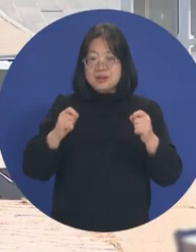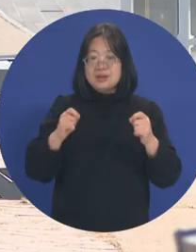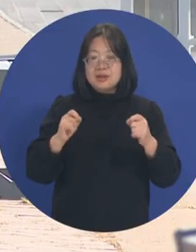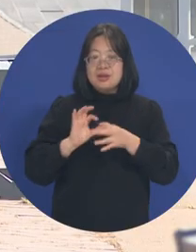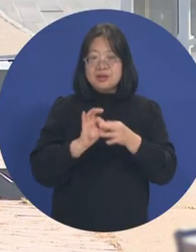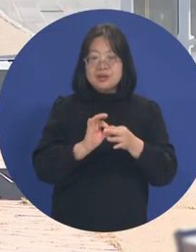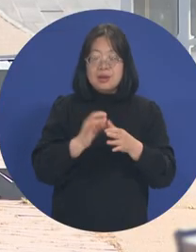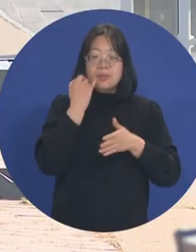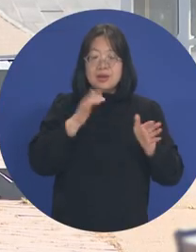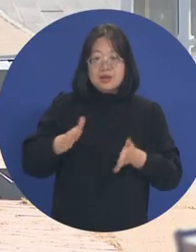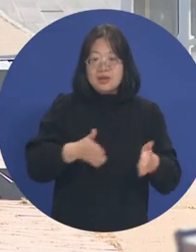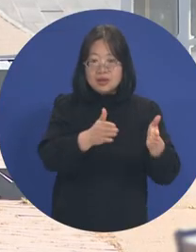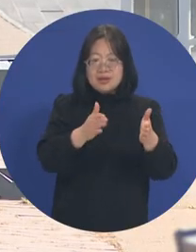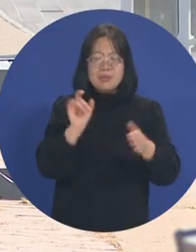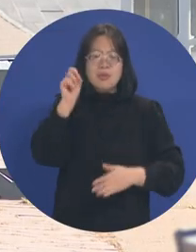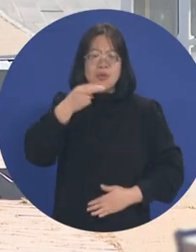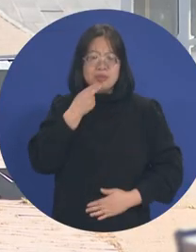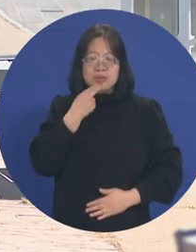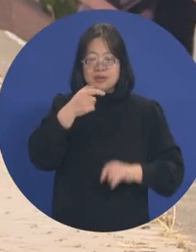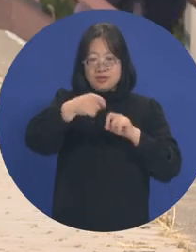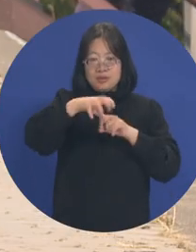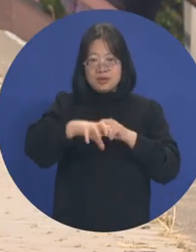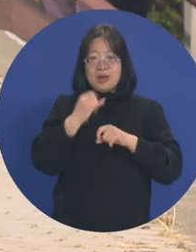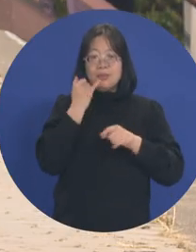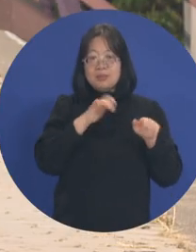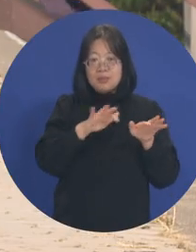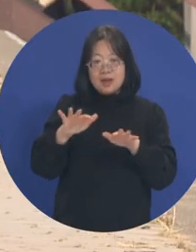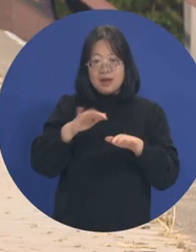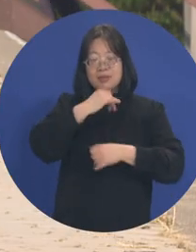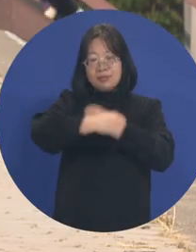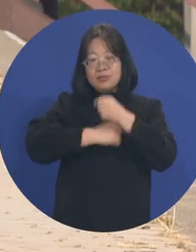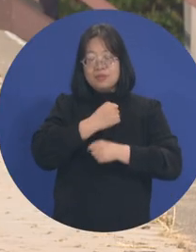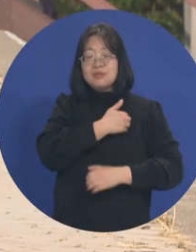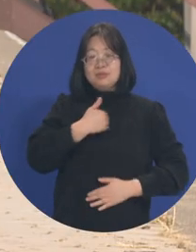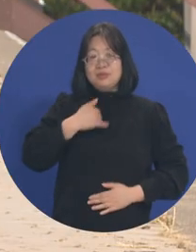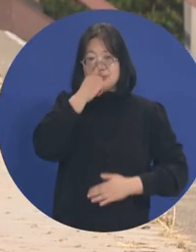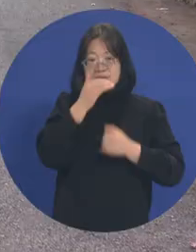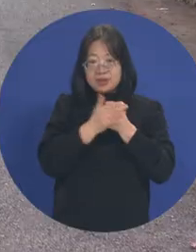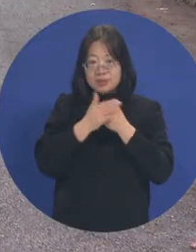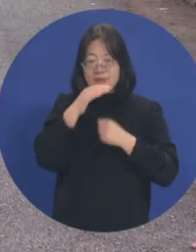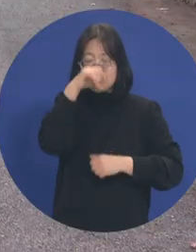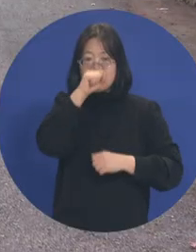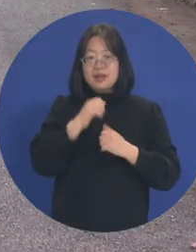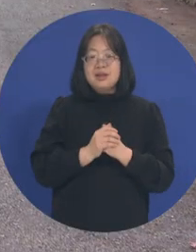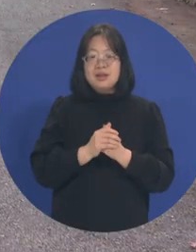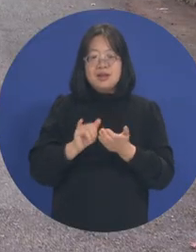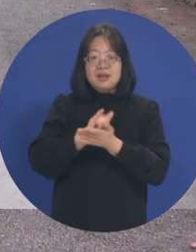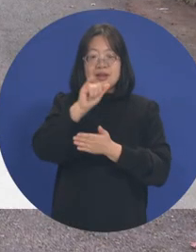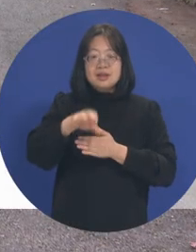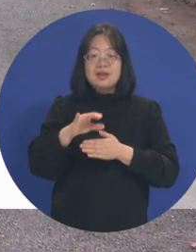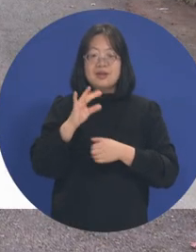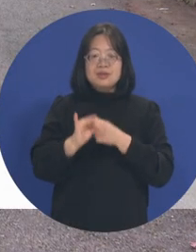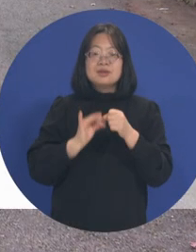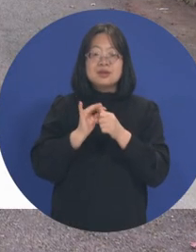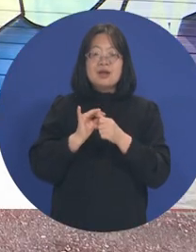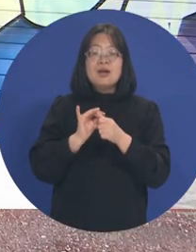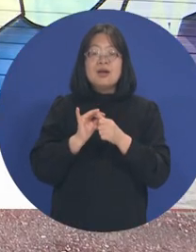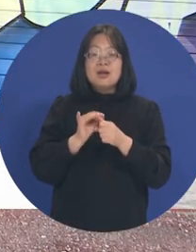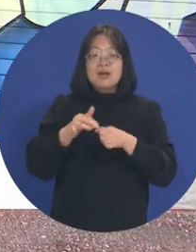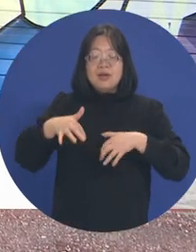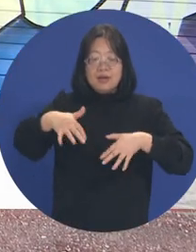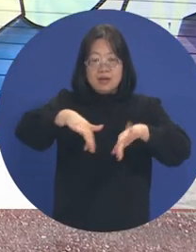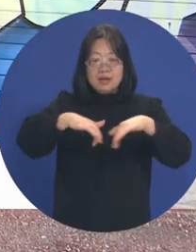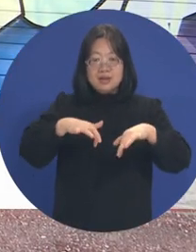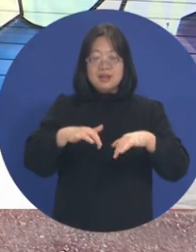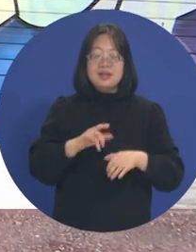거리는 멀리 갈 필요 없이 근교에서 바다를 마음껏 즐길 수 있다는 게 장점입니다. 김포시의 백년의 거리에서는